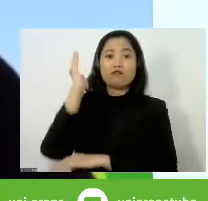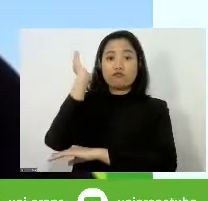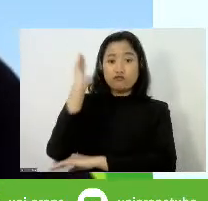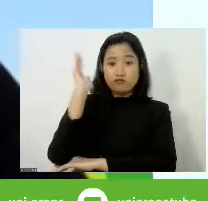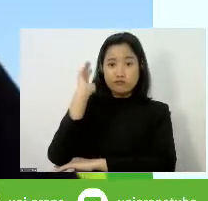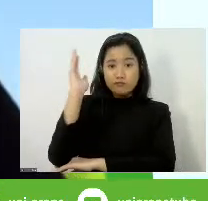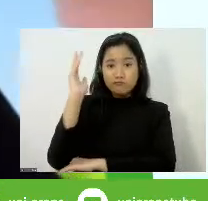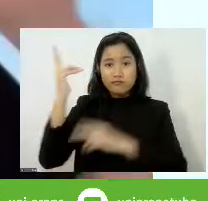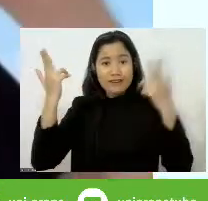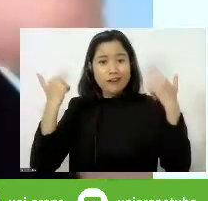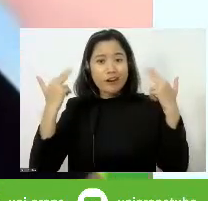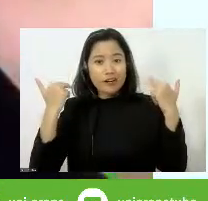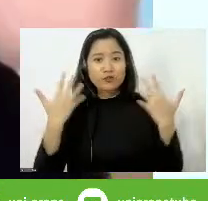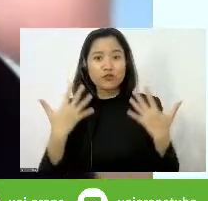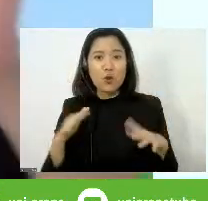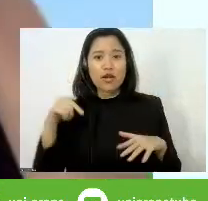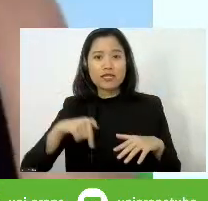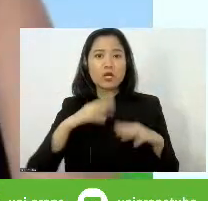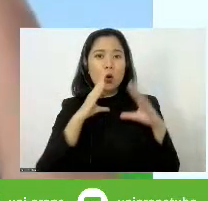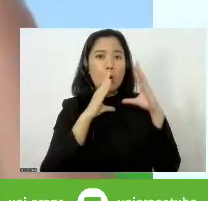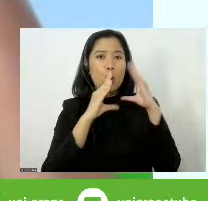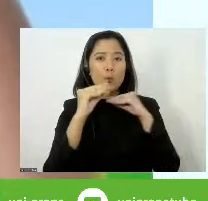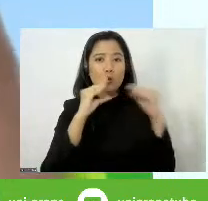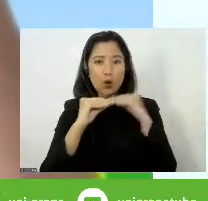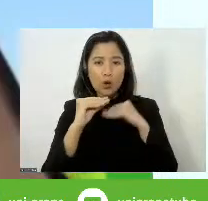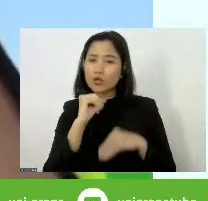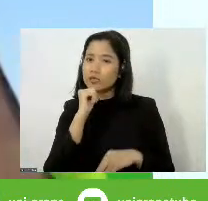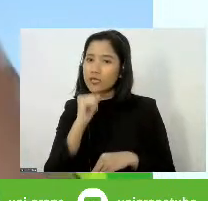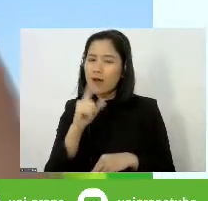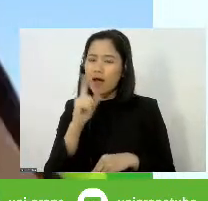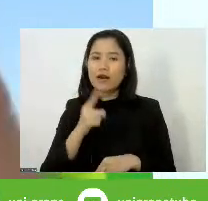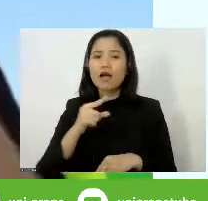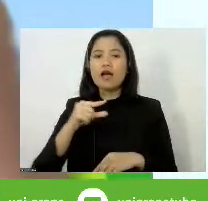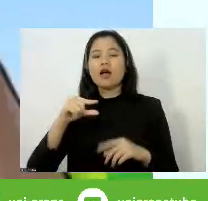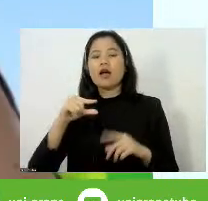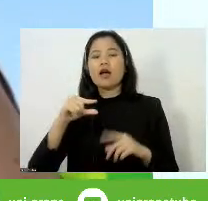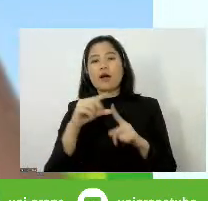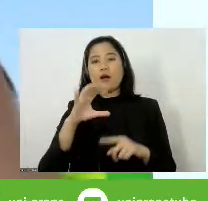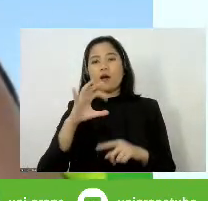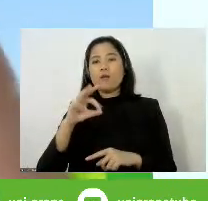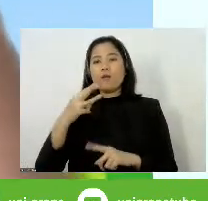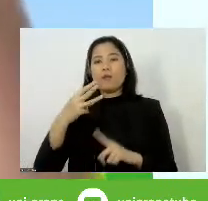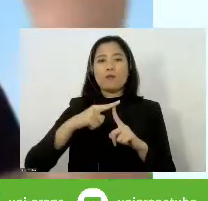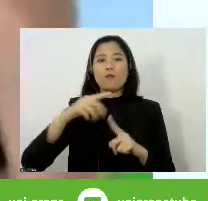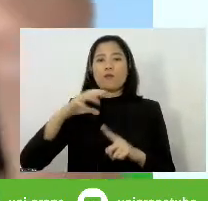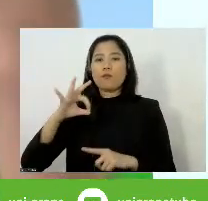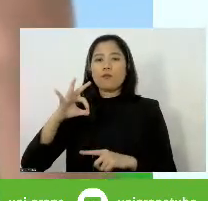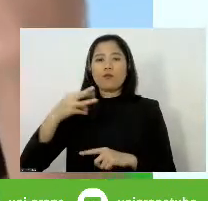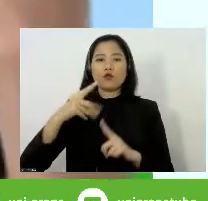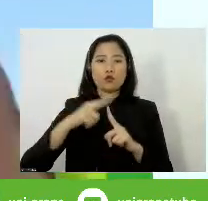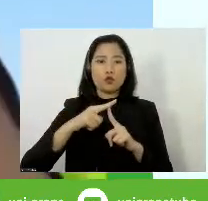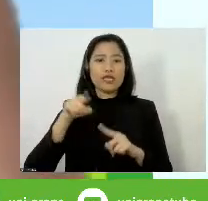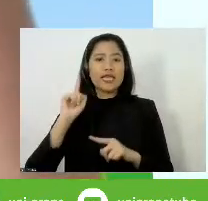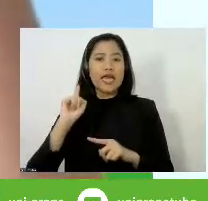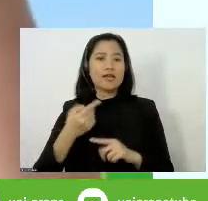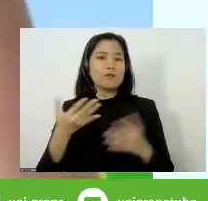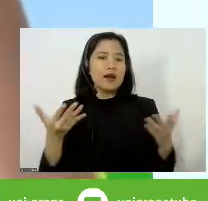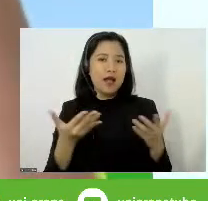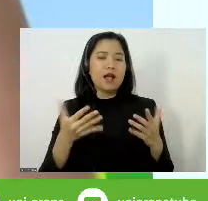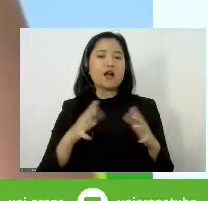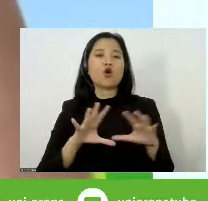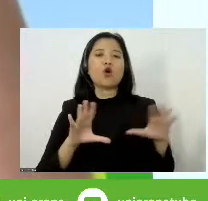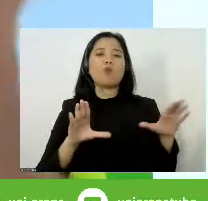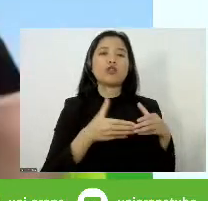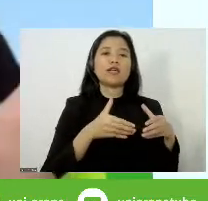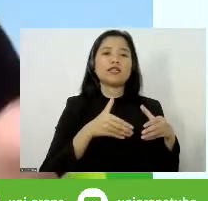banget di sini nanti kita bakal ngobrol-ngobrol barengan sama Om Putut Sudaryanto dari B work Indonesia terus nanti